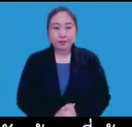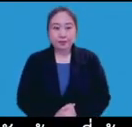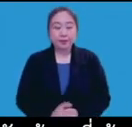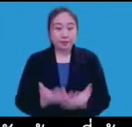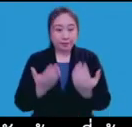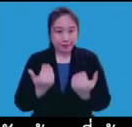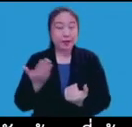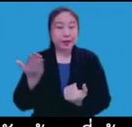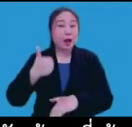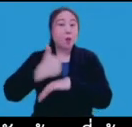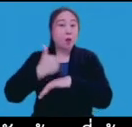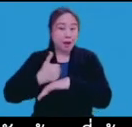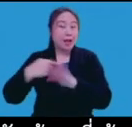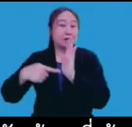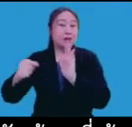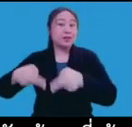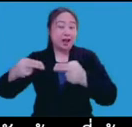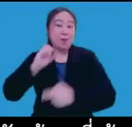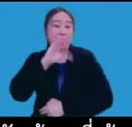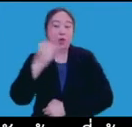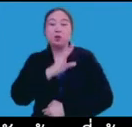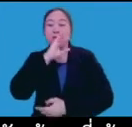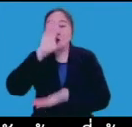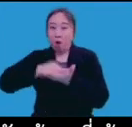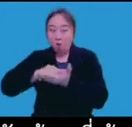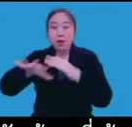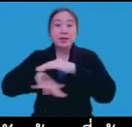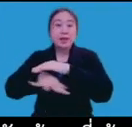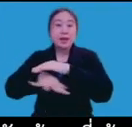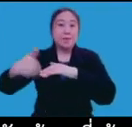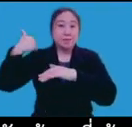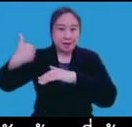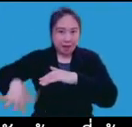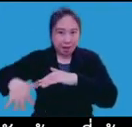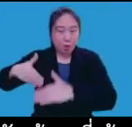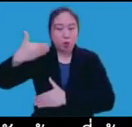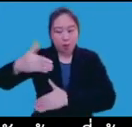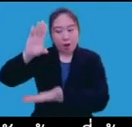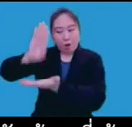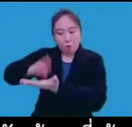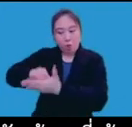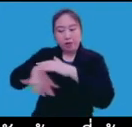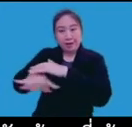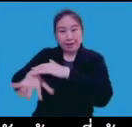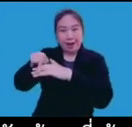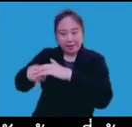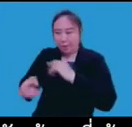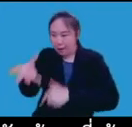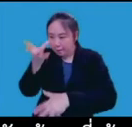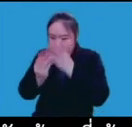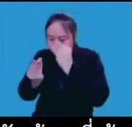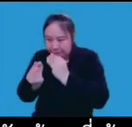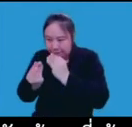คล้ายๆกับที่ท่านผู้ว่าได้เกริ่นไว้นะฮะพอเรามี data หรือ big data นะฮะขั้นถัดไปก็คือว่าเอา data นั้นมาเรียนรู้นะ